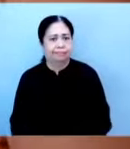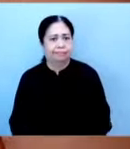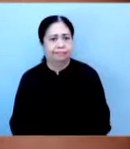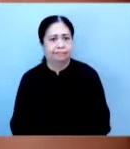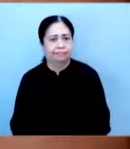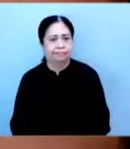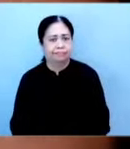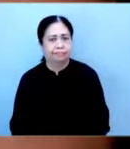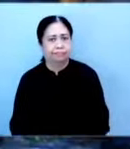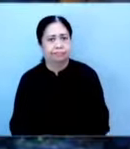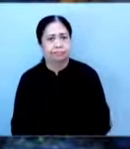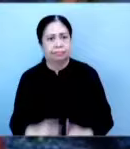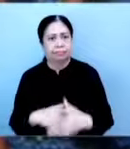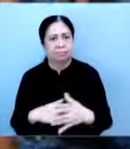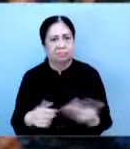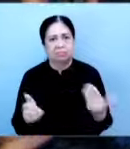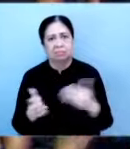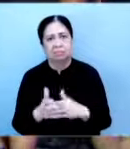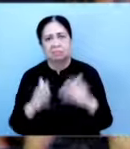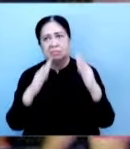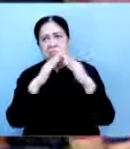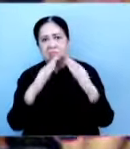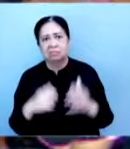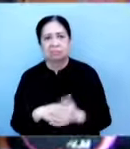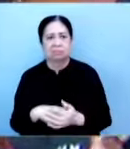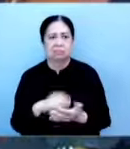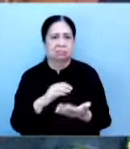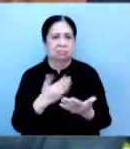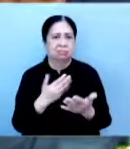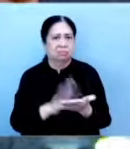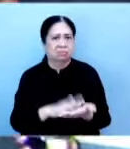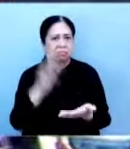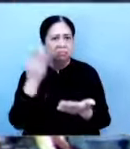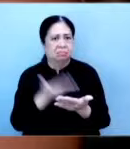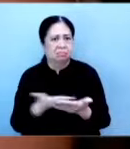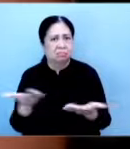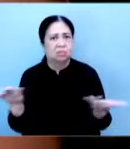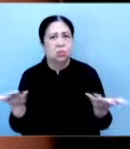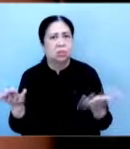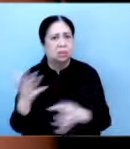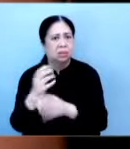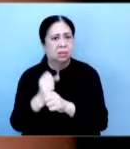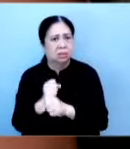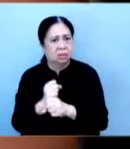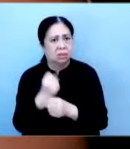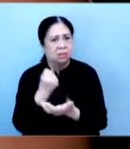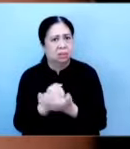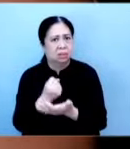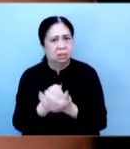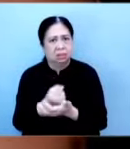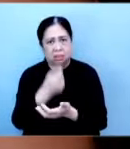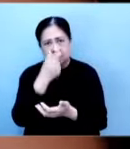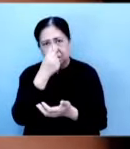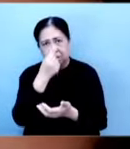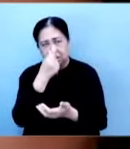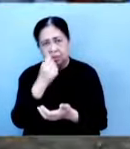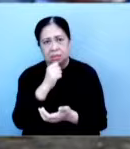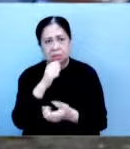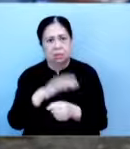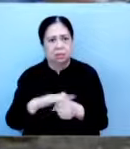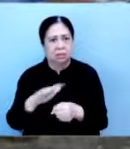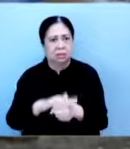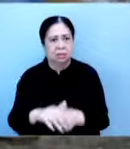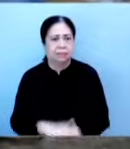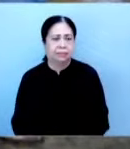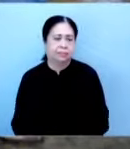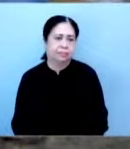yung bahay mamal ng mga bilihin saan kami kukuha e sahod lang sapat lang po sa mis ko sa amin